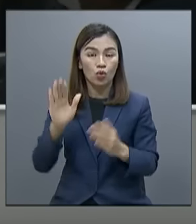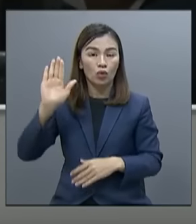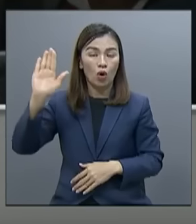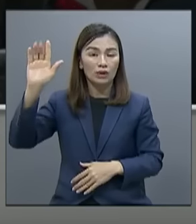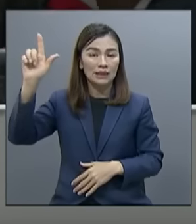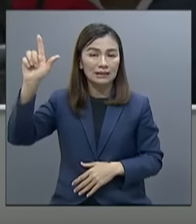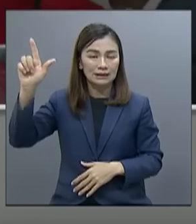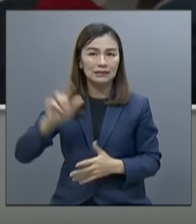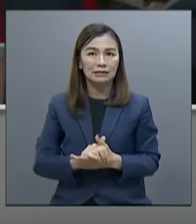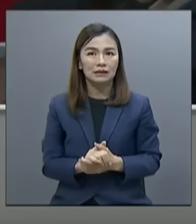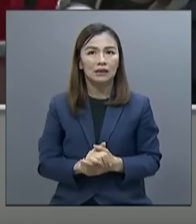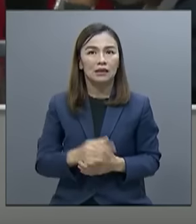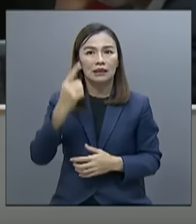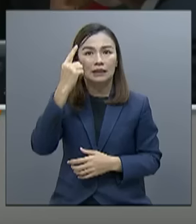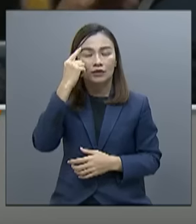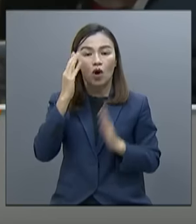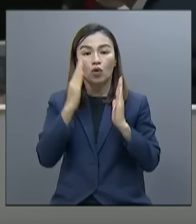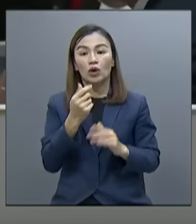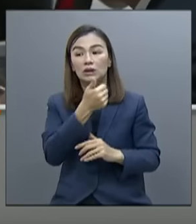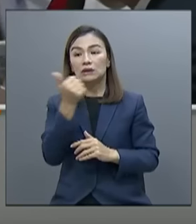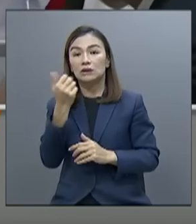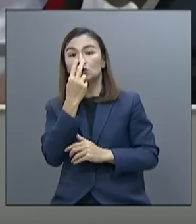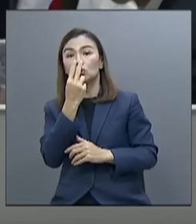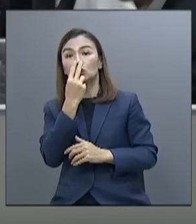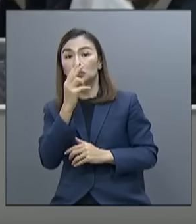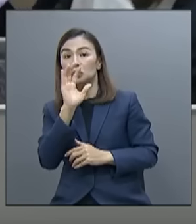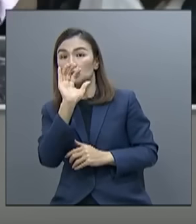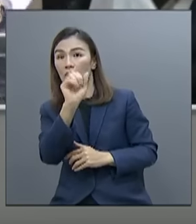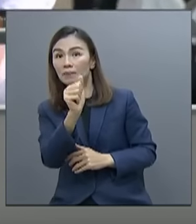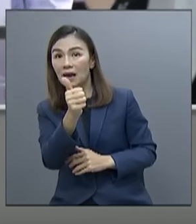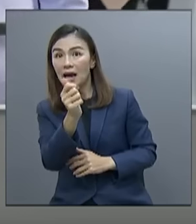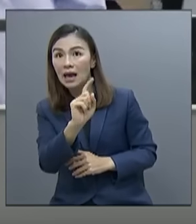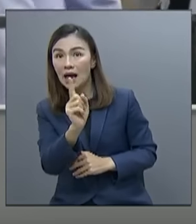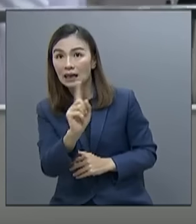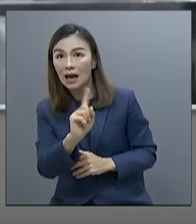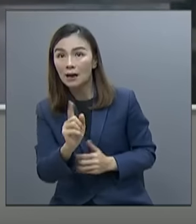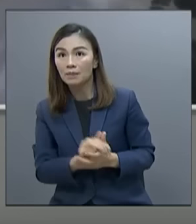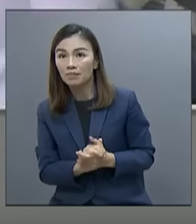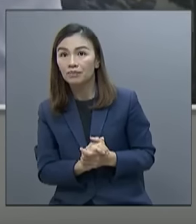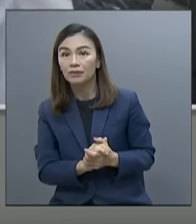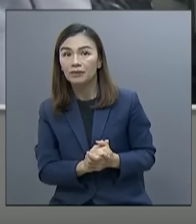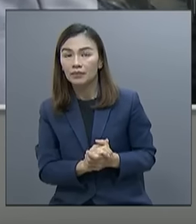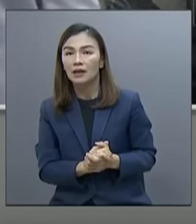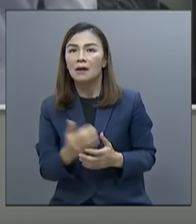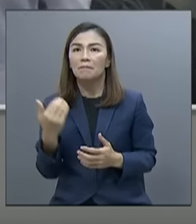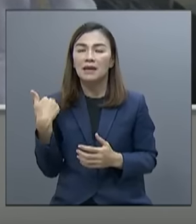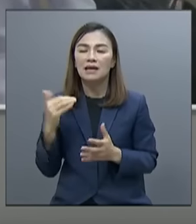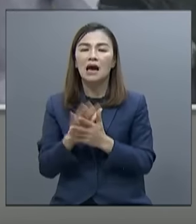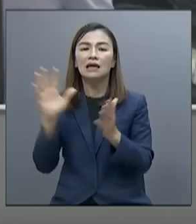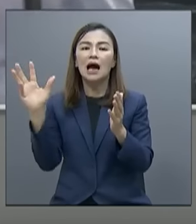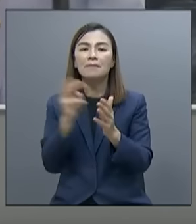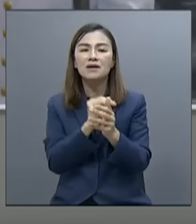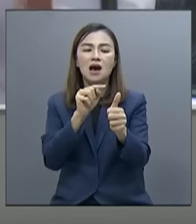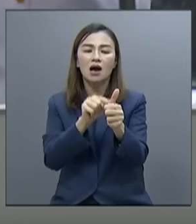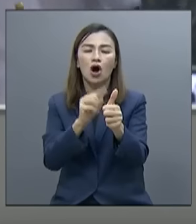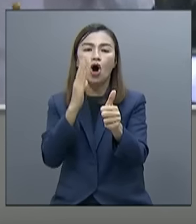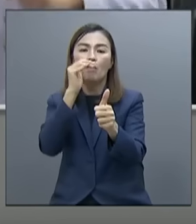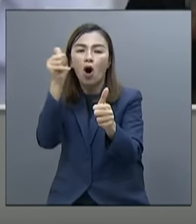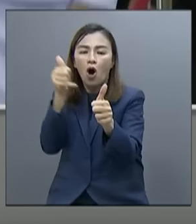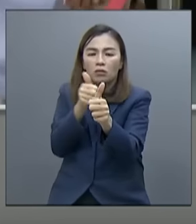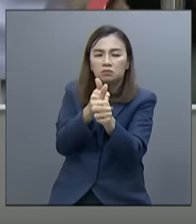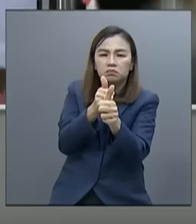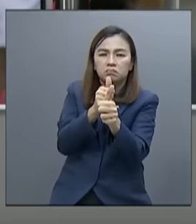อนเรื่องหนึ่งที่จะถูกจับจ้องแล้วอาจจะกลายเป็นประเด็นขึ้นมาอีกนั่นก็คือเรื่องการเป็นนอมินีทางการเมืองไหมเรื่องของการถูกครอบง